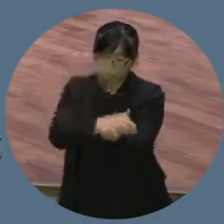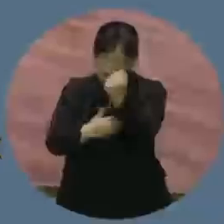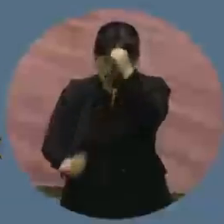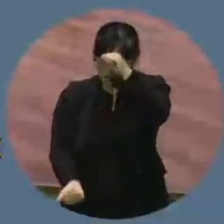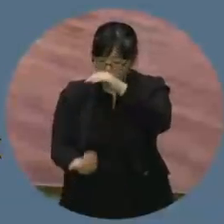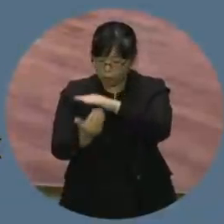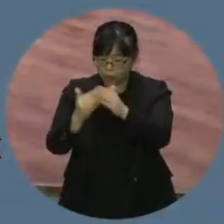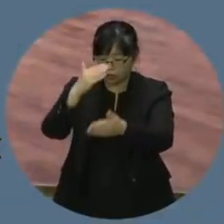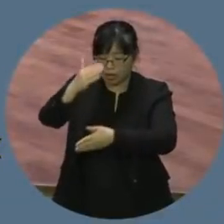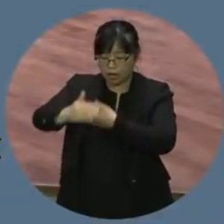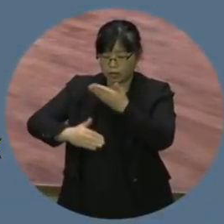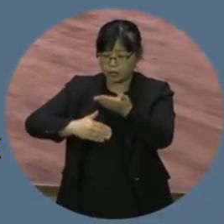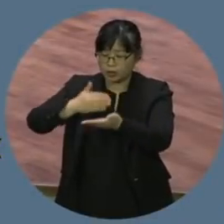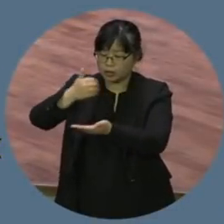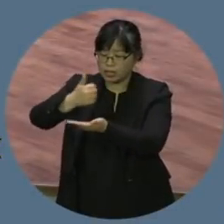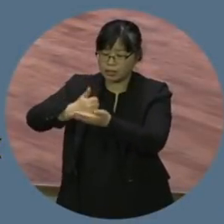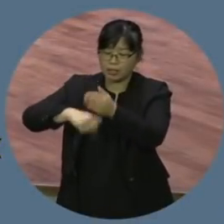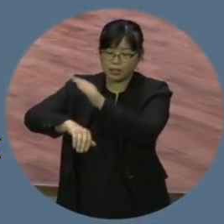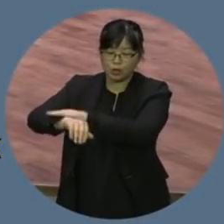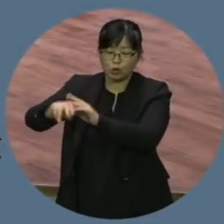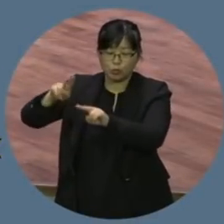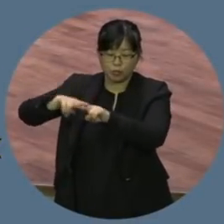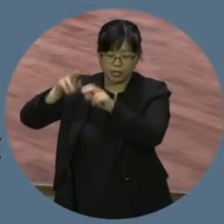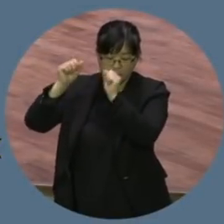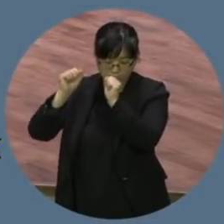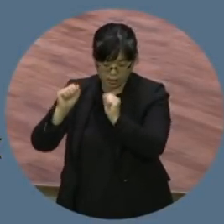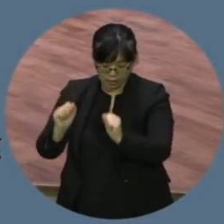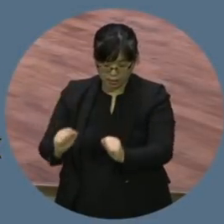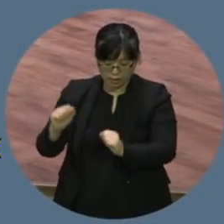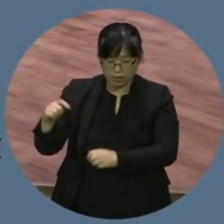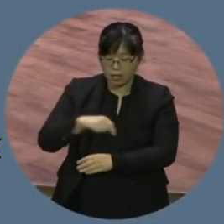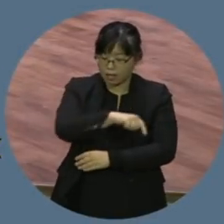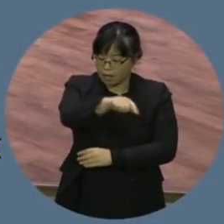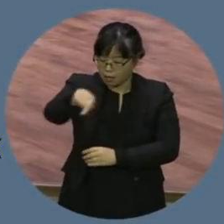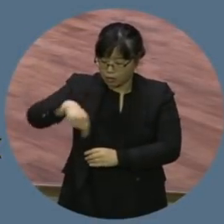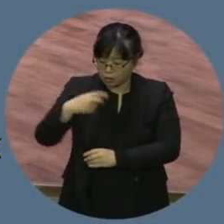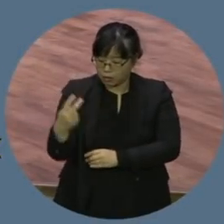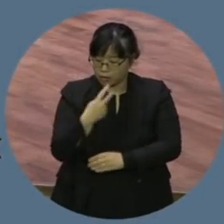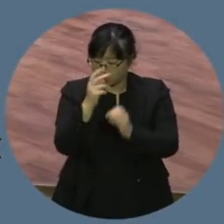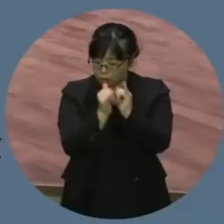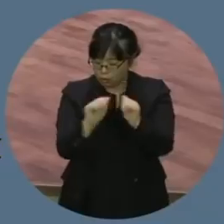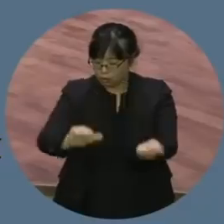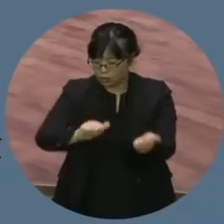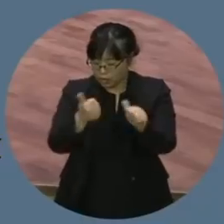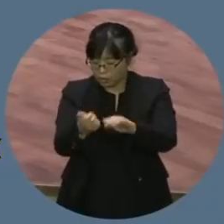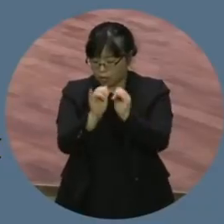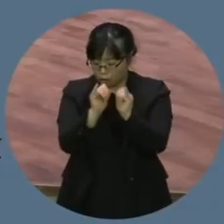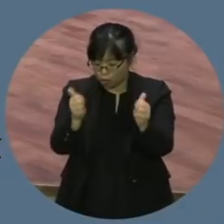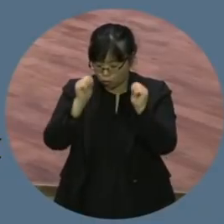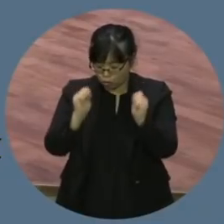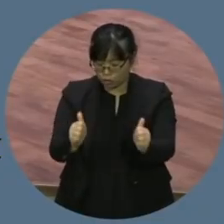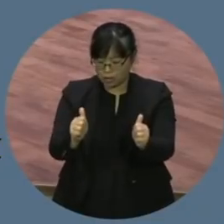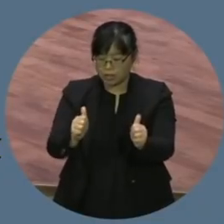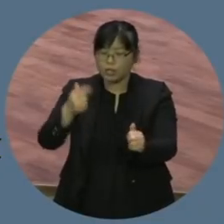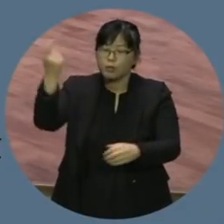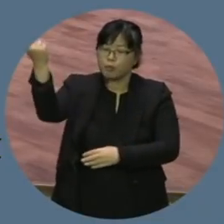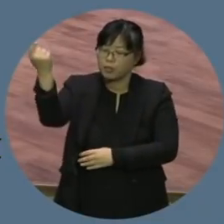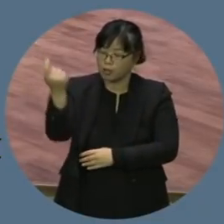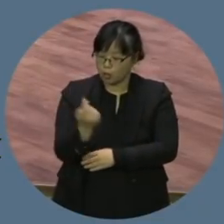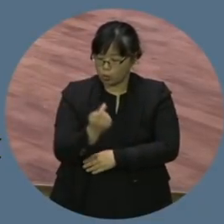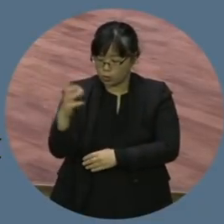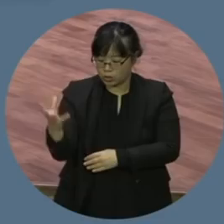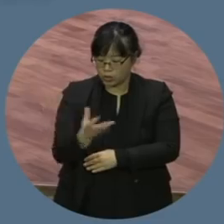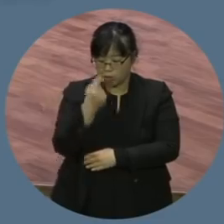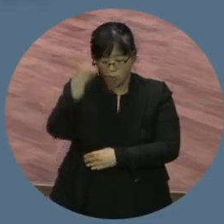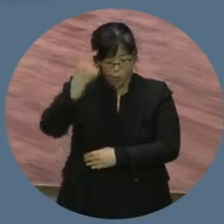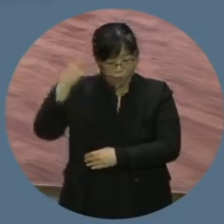살아나시며 하늘에 오르사 전능하신 하나님 우편에 앉아 계시다가 저리로서 산자와 죽은 자를